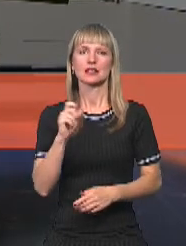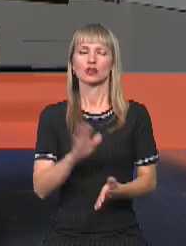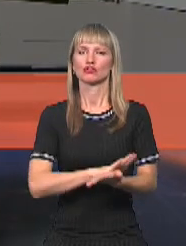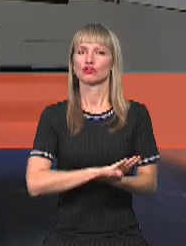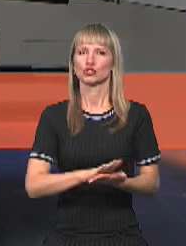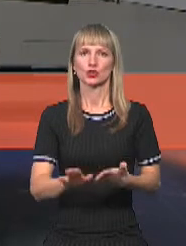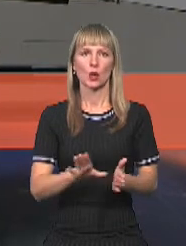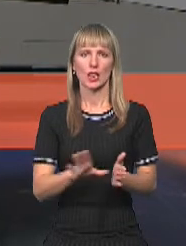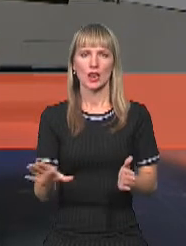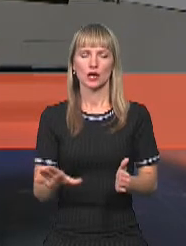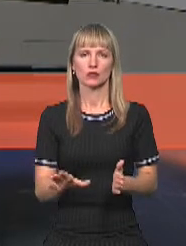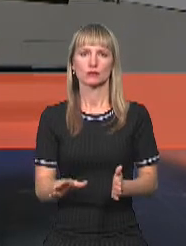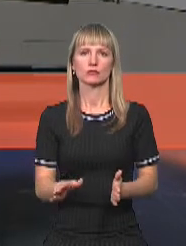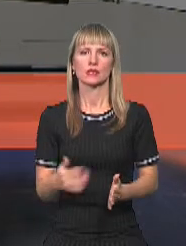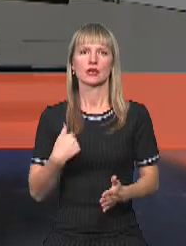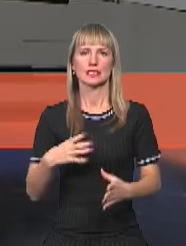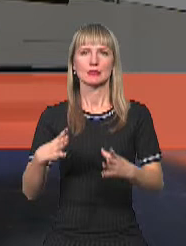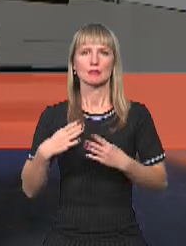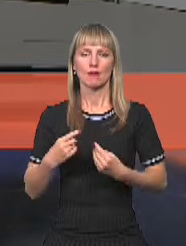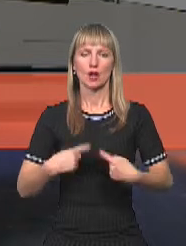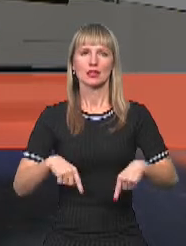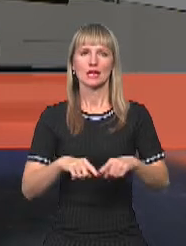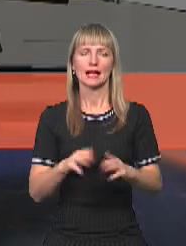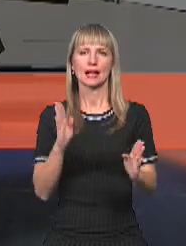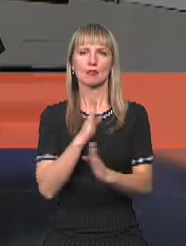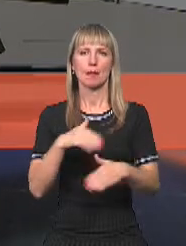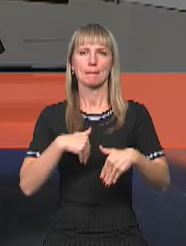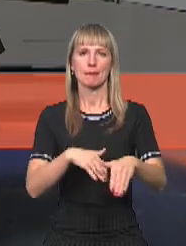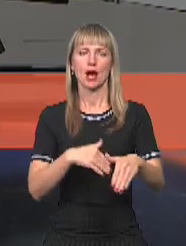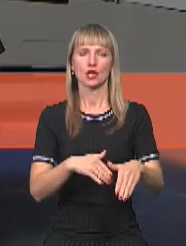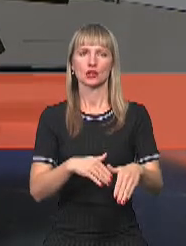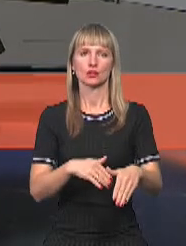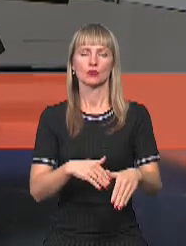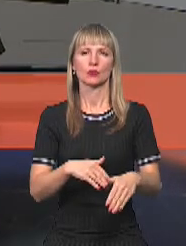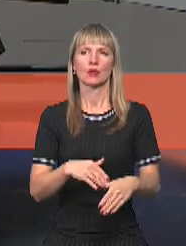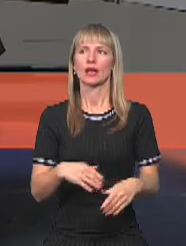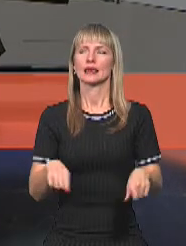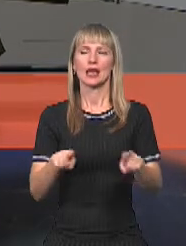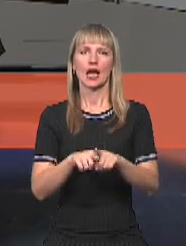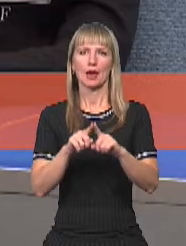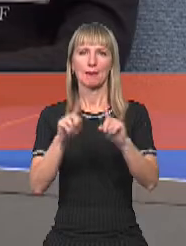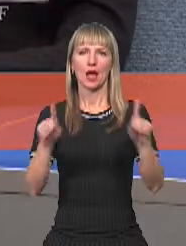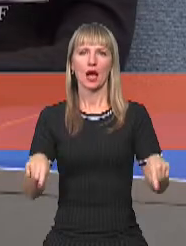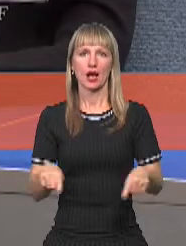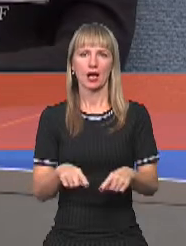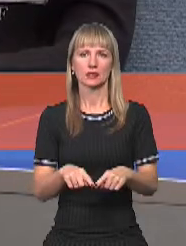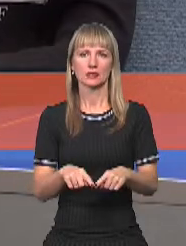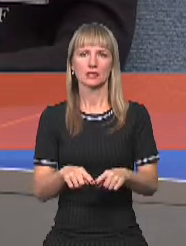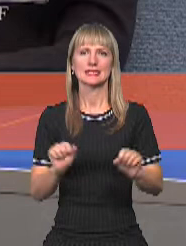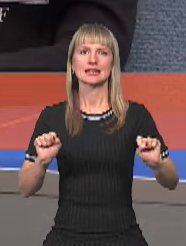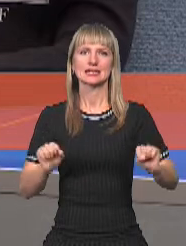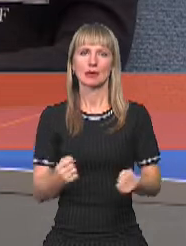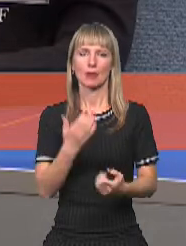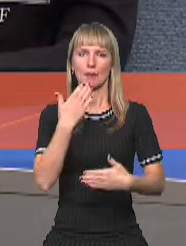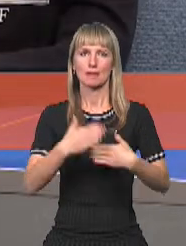енергію». Так, також співорганізаторка кліматичного маршу у Києві. В Києві, ось в Україні. Такий плакатик, зима близько, але